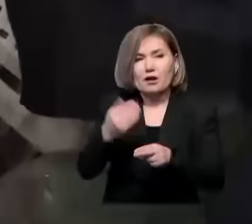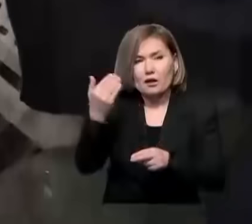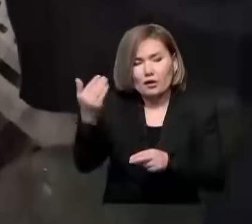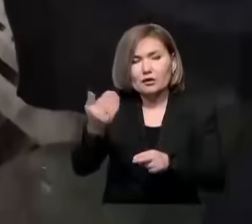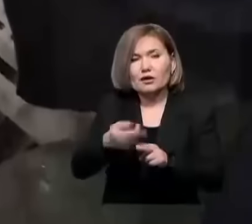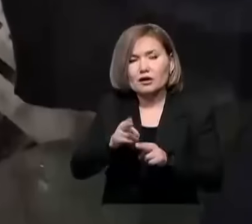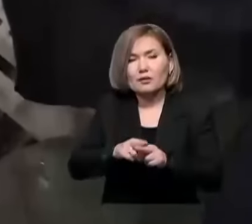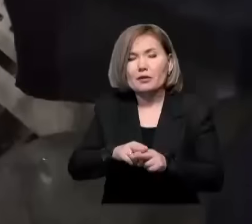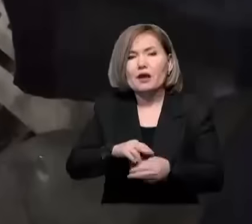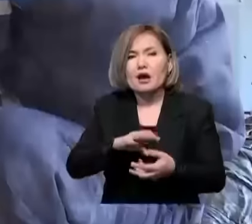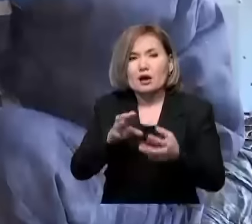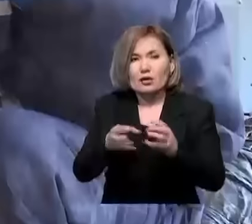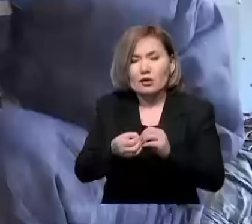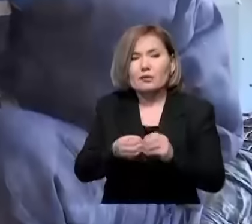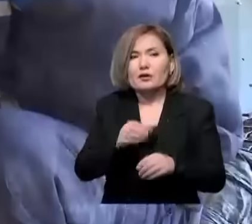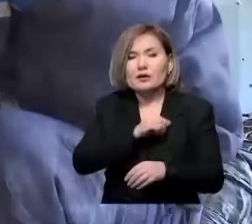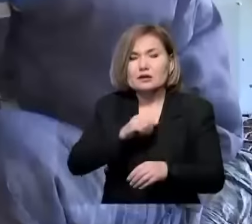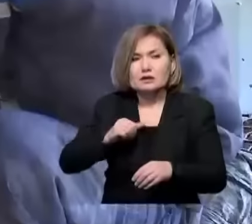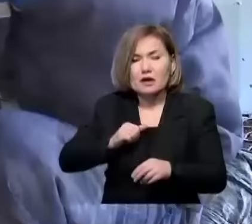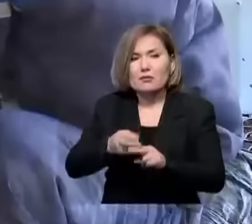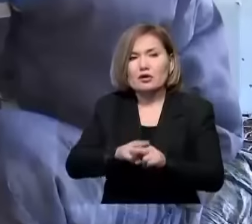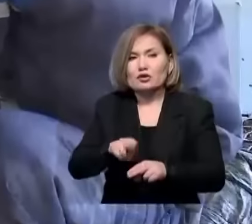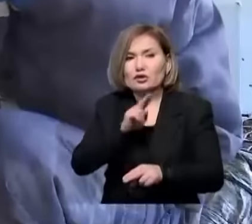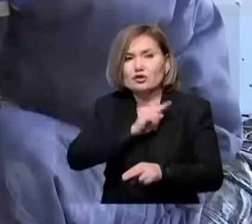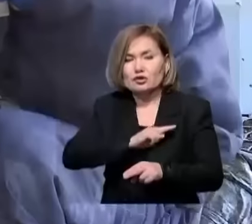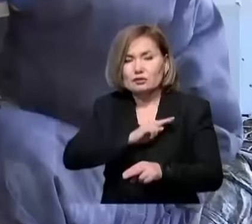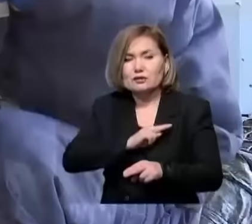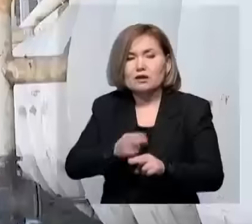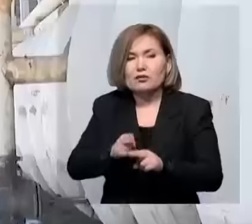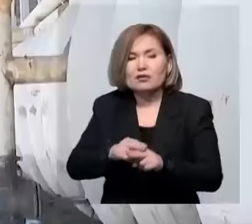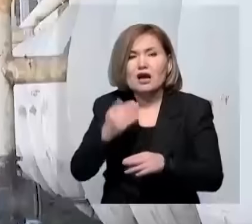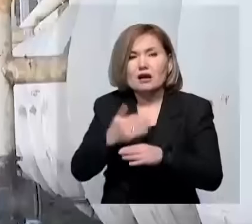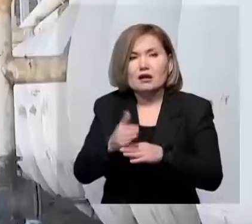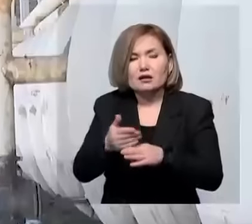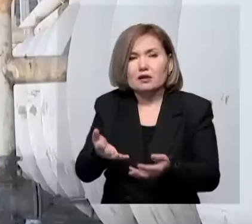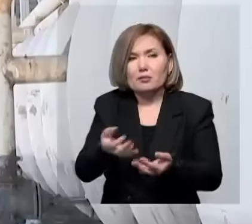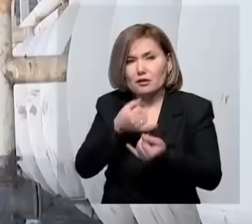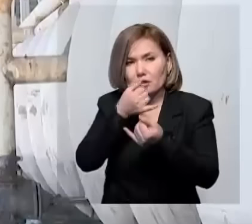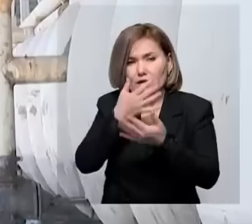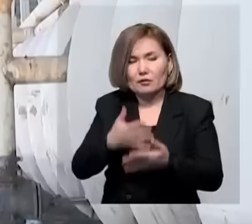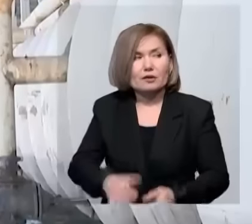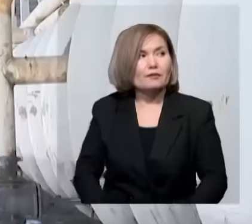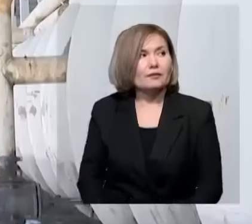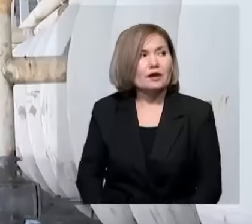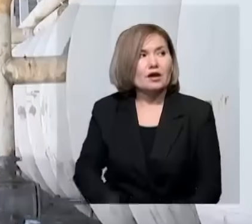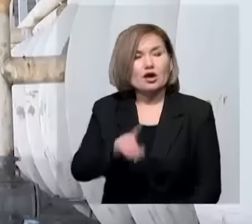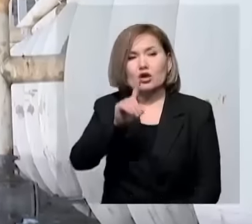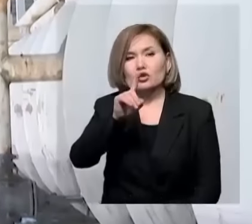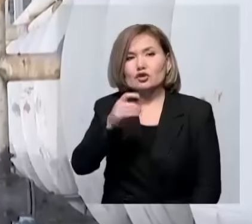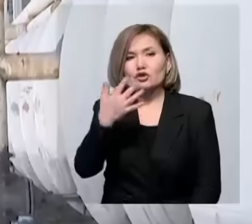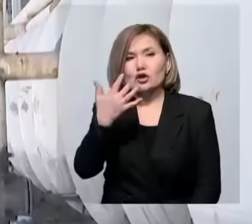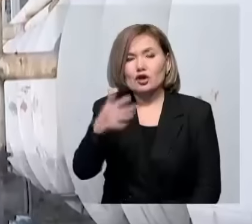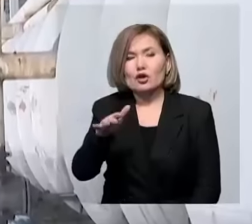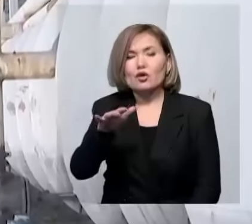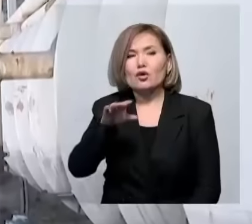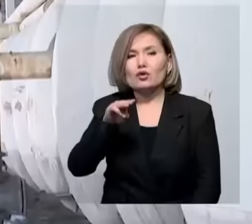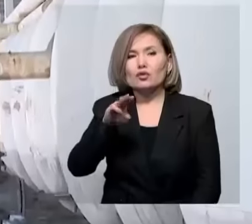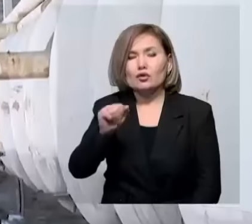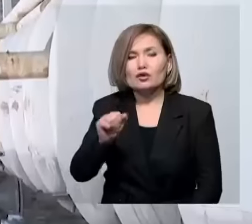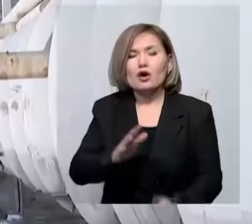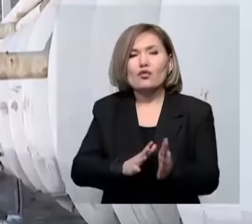Тұрсынәлі әлі күнге дейін өзіне тиесілі демеу қаржыны ала алмай жүр. Былтырғы жылы біз 150 тонна өсіретін балық